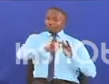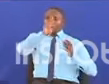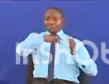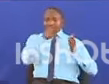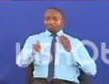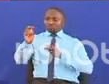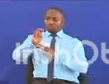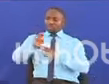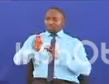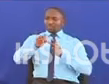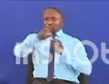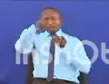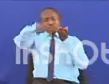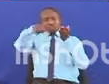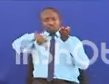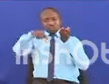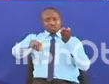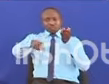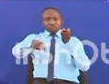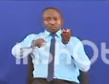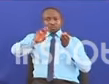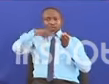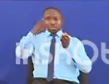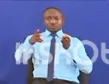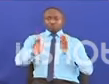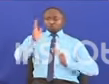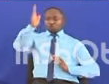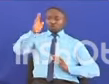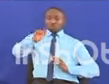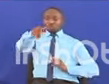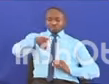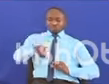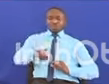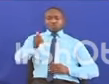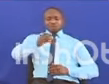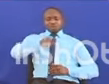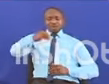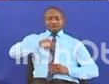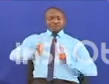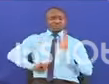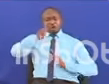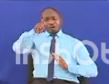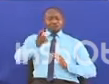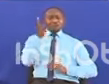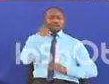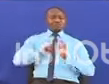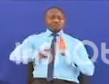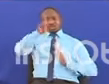wameshindwa kuwasimamia watu kule chini, wameshindwa kunyosha mkono sipate mshahara. Ubinafsi uliopitiliza na unafsi